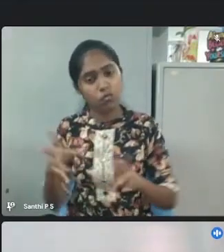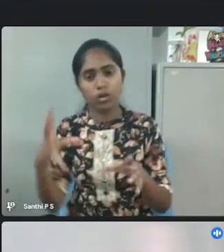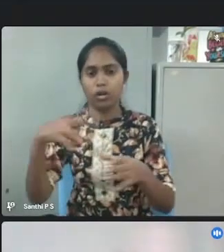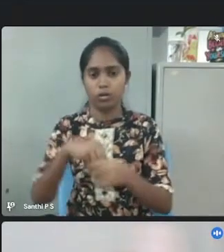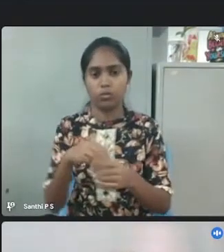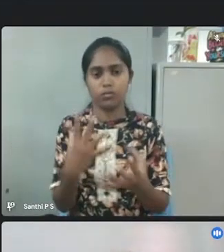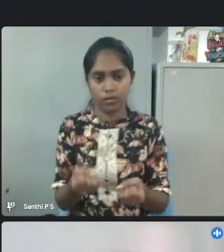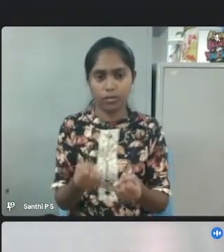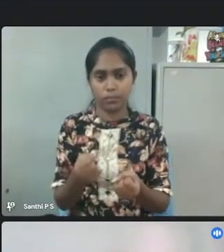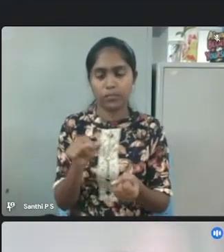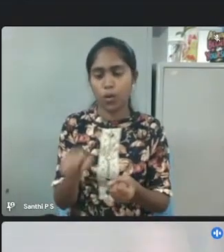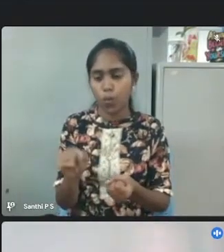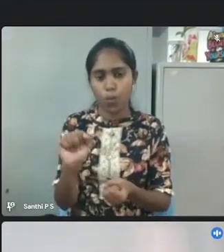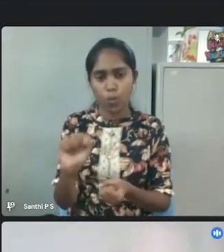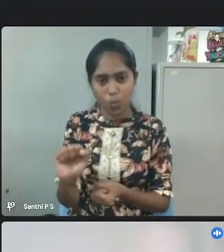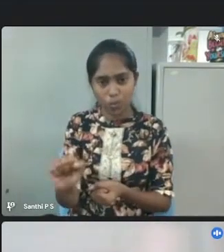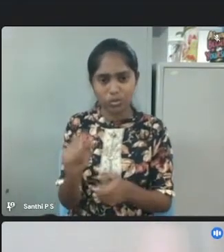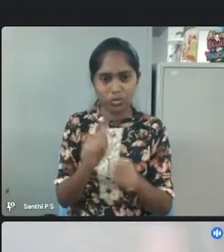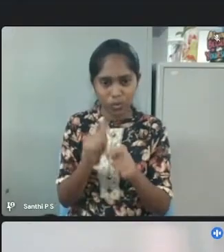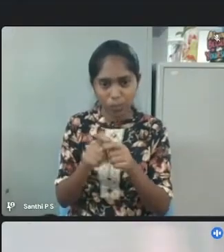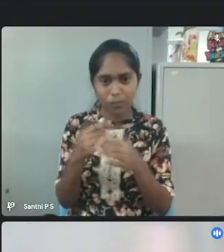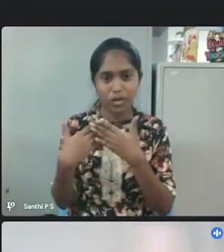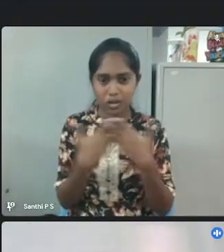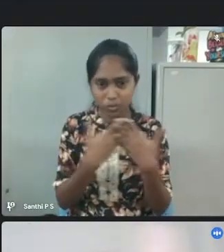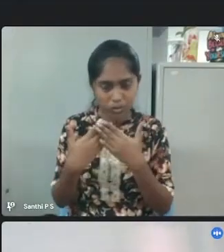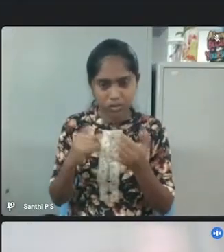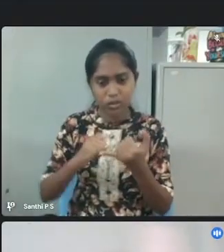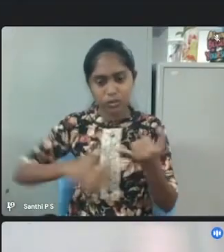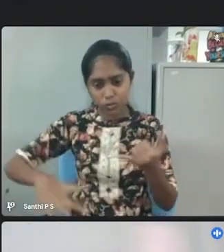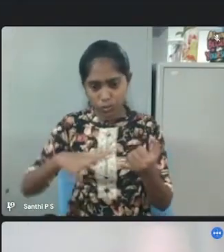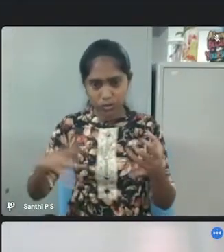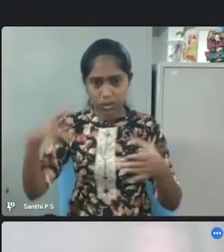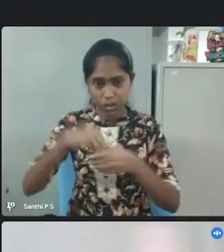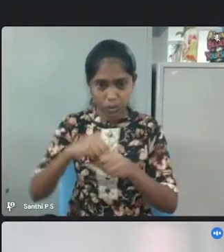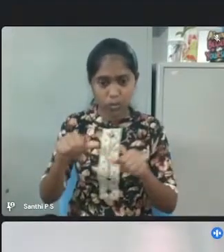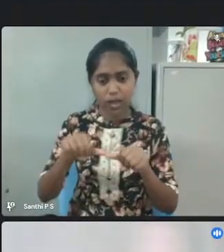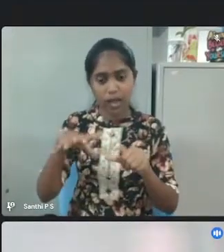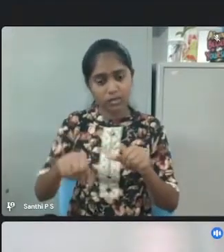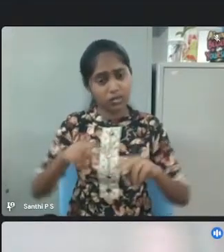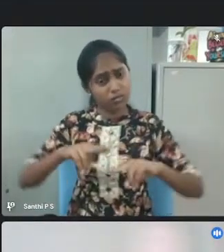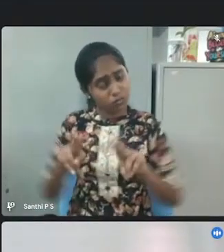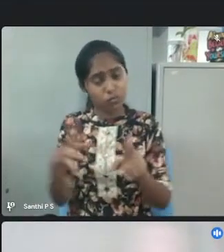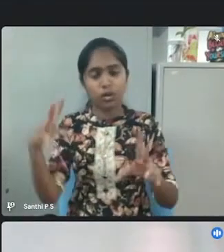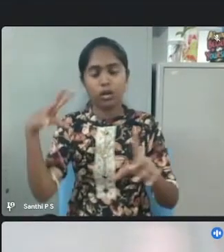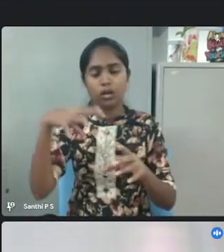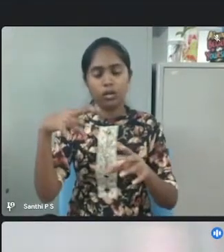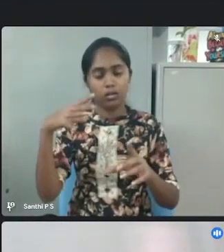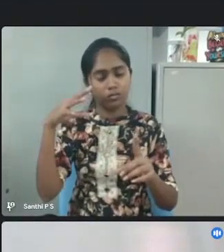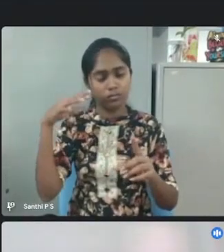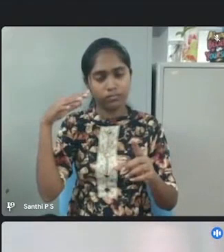വ്യക്തിയുടെ വിദ്യാഭ്യാസം, തൊഴിൽ, ദാരിദ്ര്യം, സാമൂഹിക പങ്കാളിത്തം എന്നിവയെല്ലാം ബാധിക്കുന്നുണ്ട്. എല്ലാവരെയും